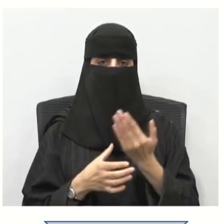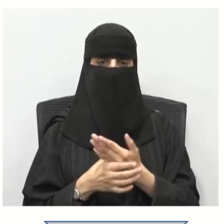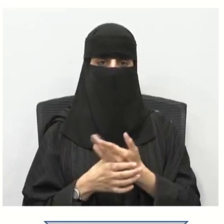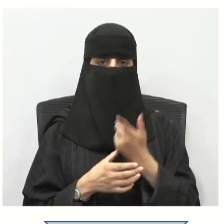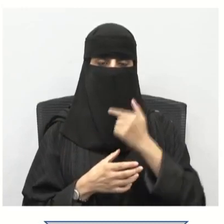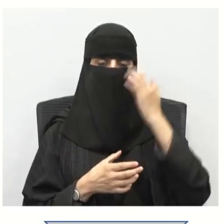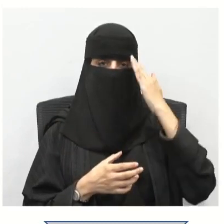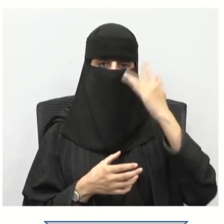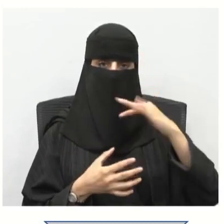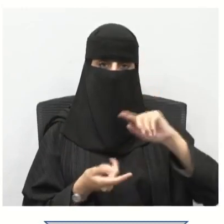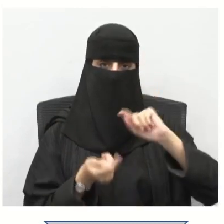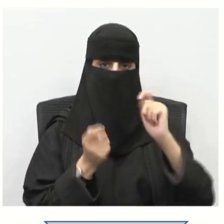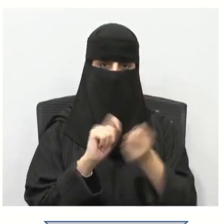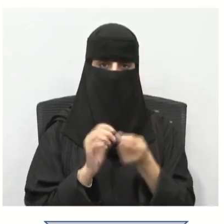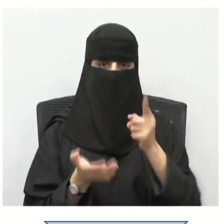حلمه